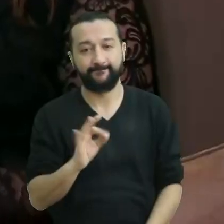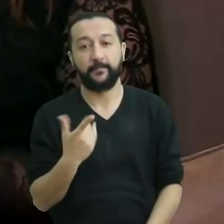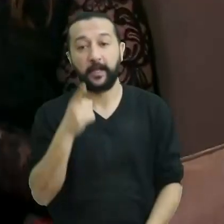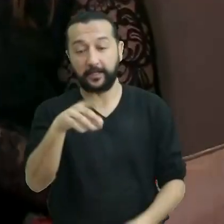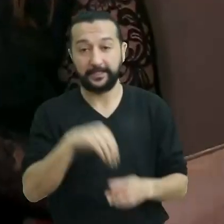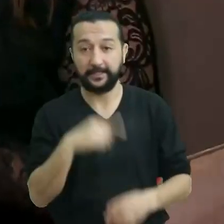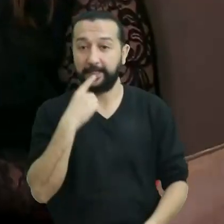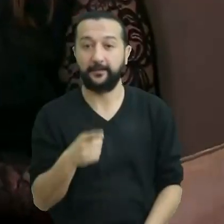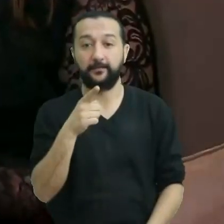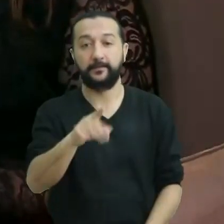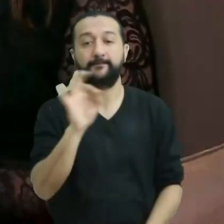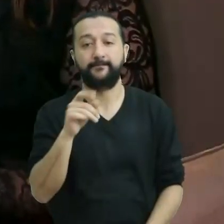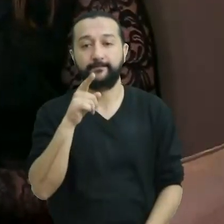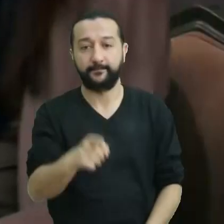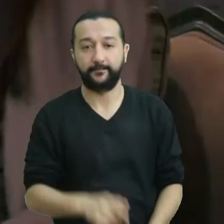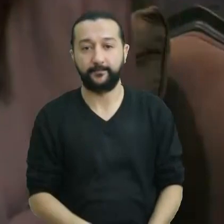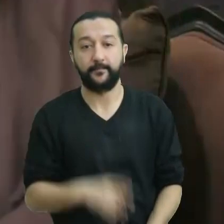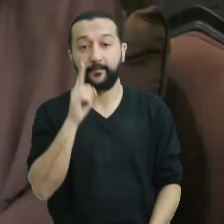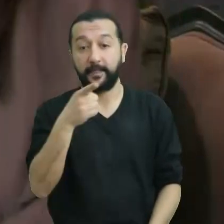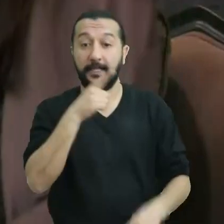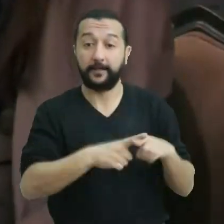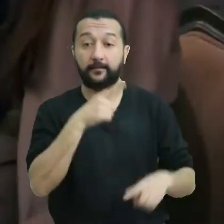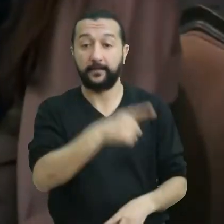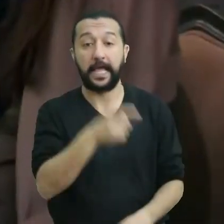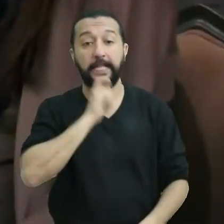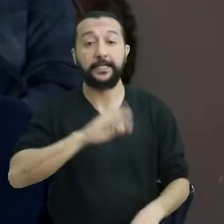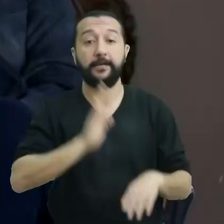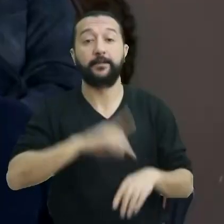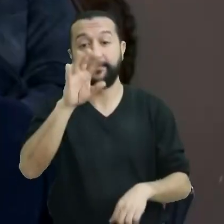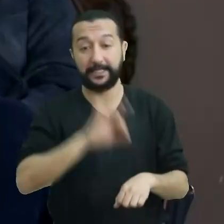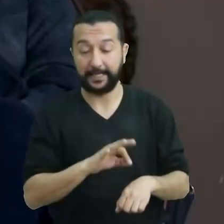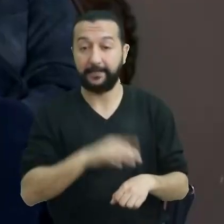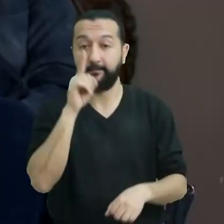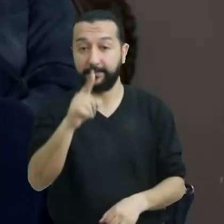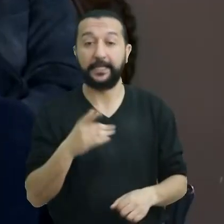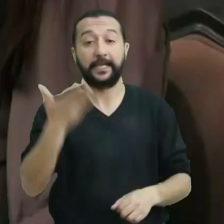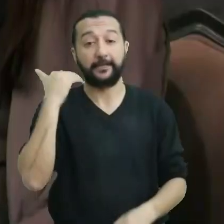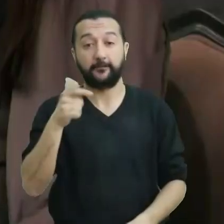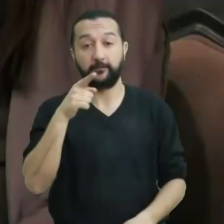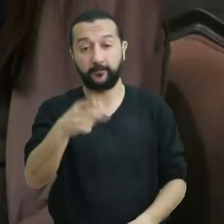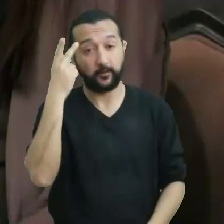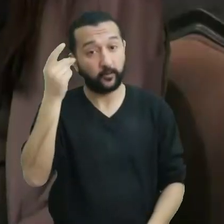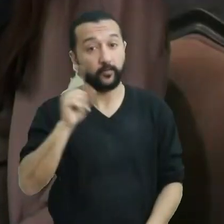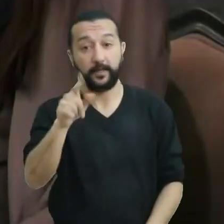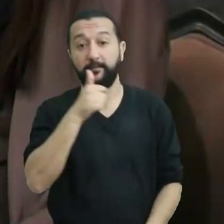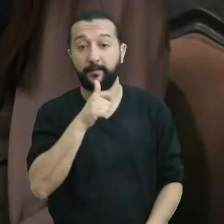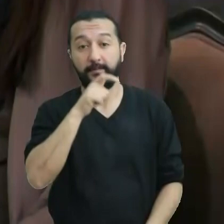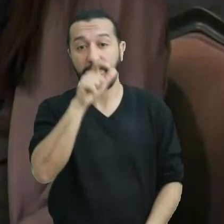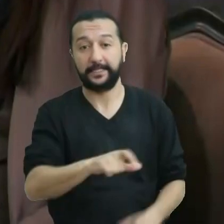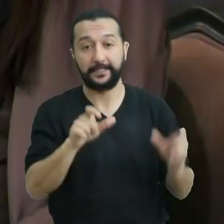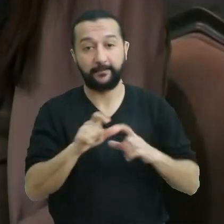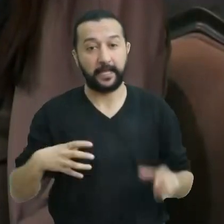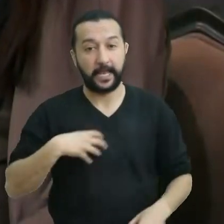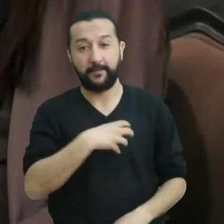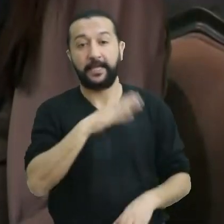Ha onu diyorsun sen. Bir de şunları atlamayalım bir dakika. Geçenlerde unutmayın Babam